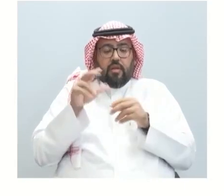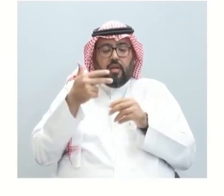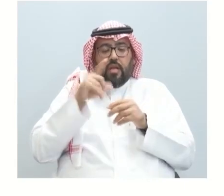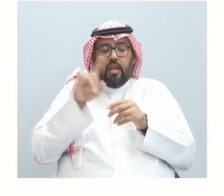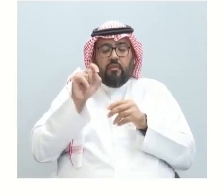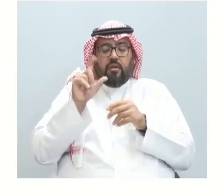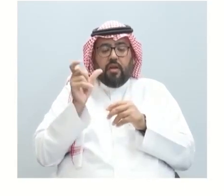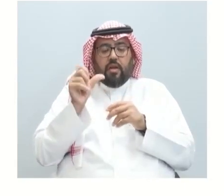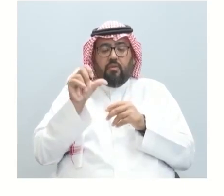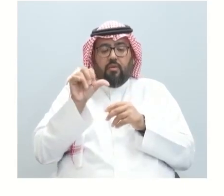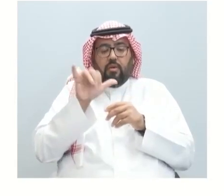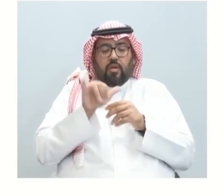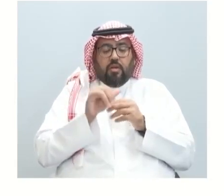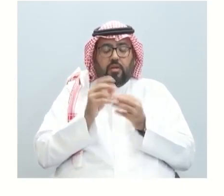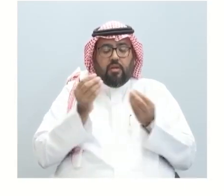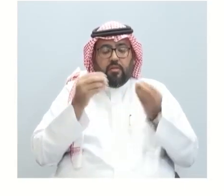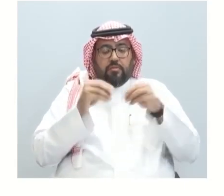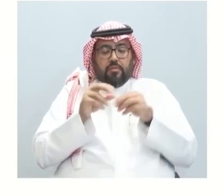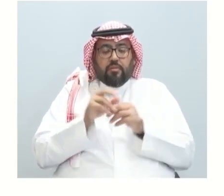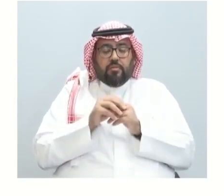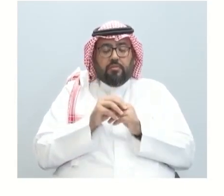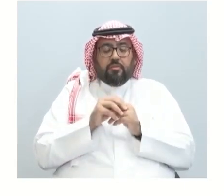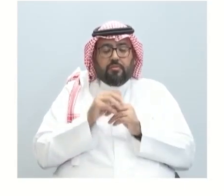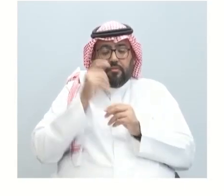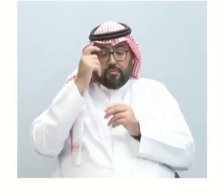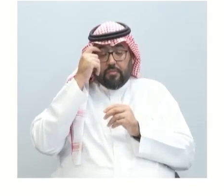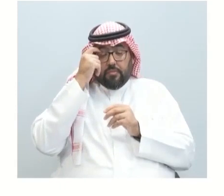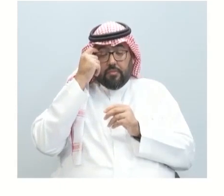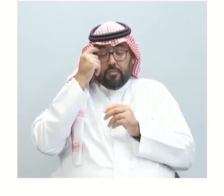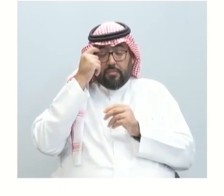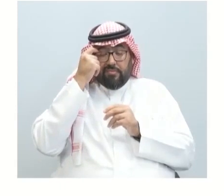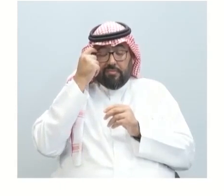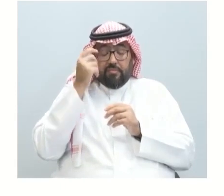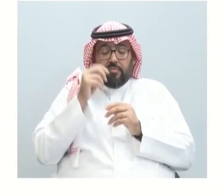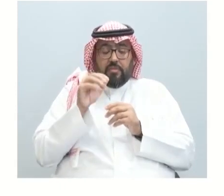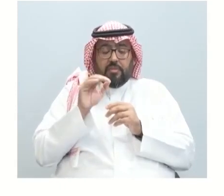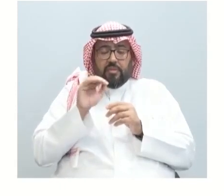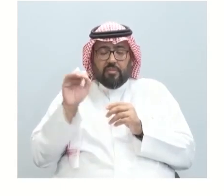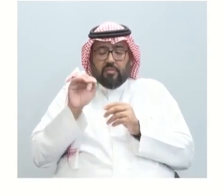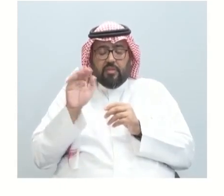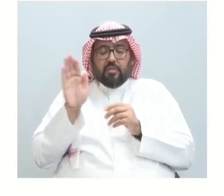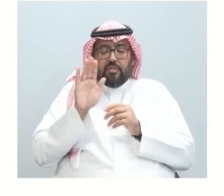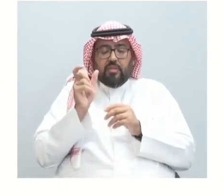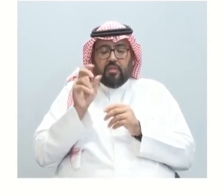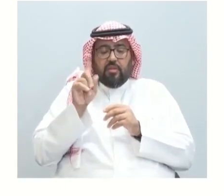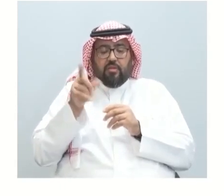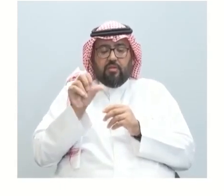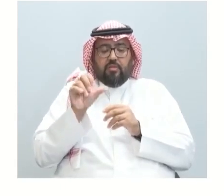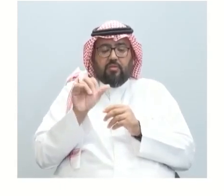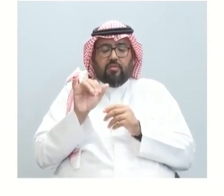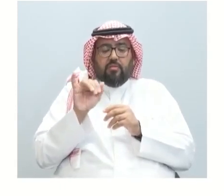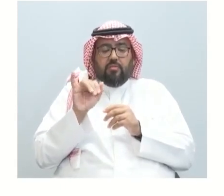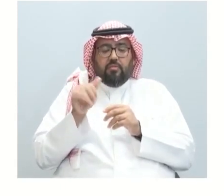وترتبط خيوط المغزل مع الكروماتيدات الشقيقه في كل كروموسوم على جانبي السنترومير من جهه وباق طاب